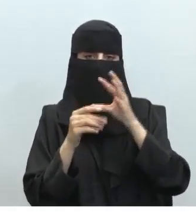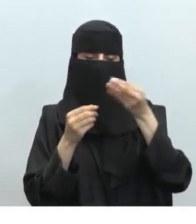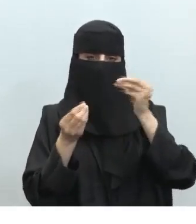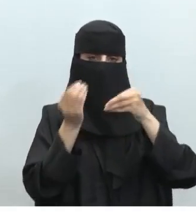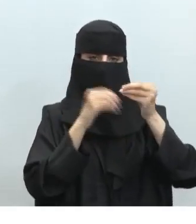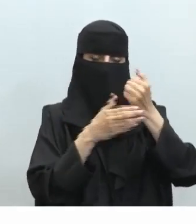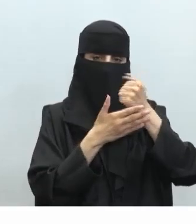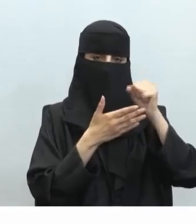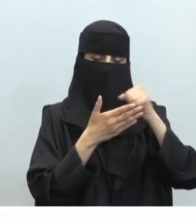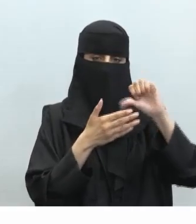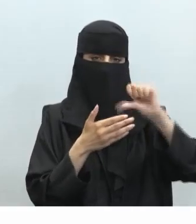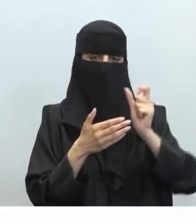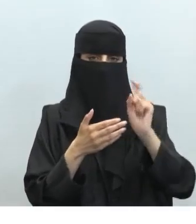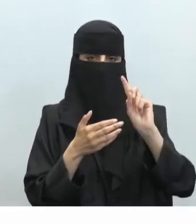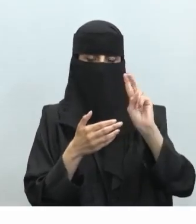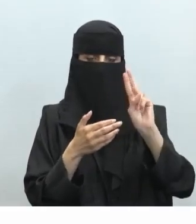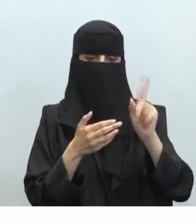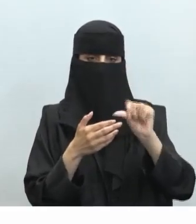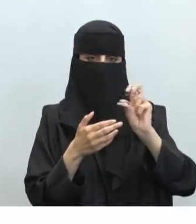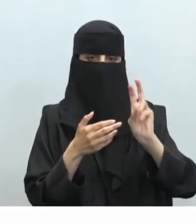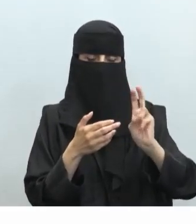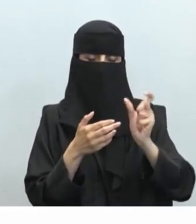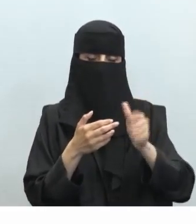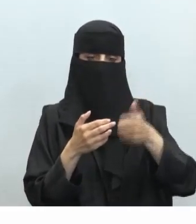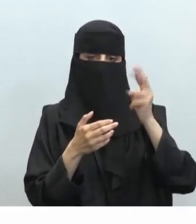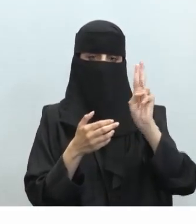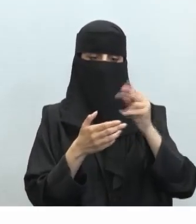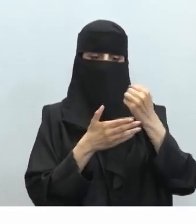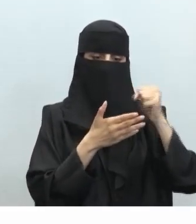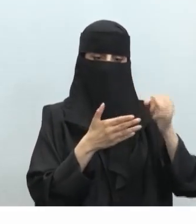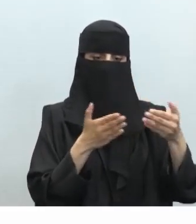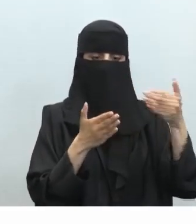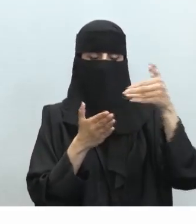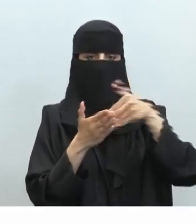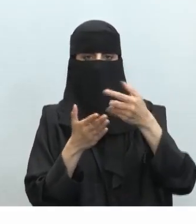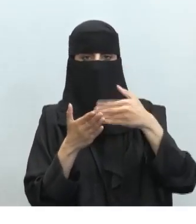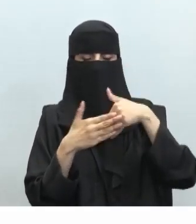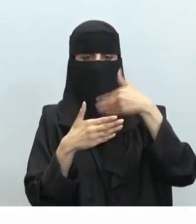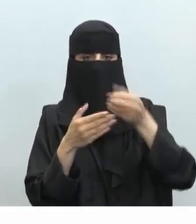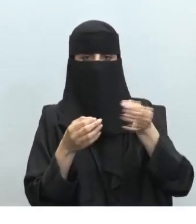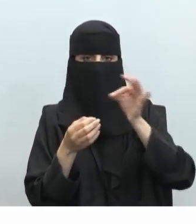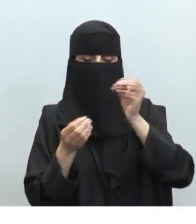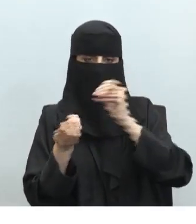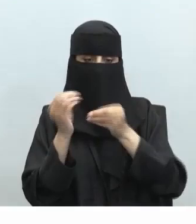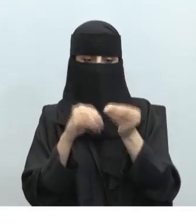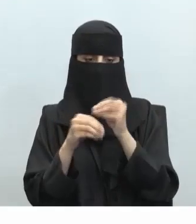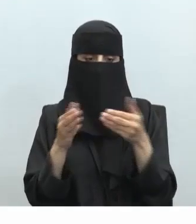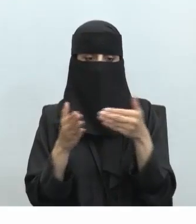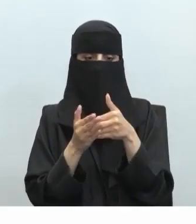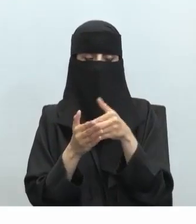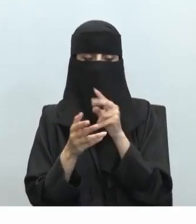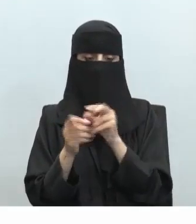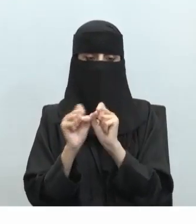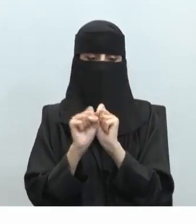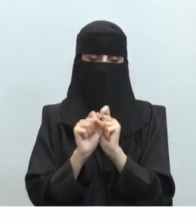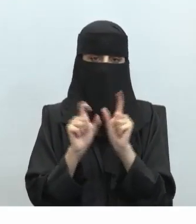هذه الاكسونات ثم يتم تغطيه الجزء خمسه شرطه ووضع عديد الاذنين عند ثلاثه شرطه هنا